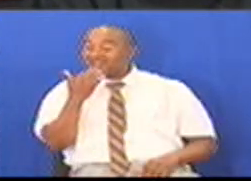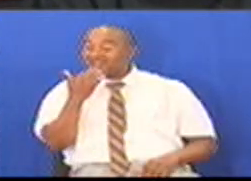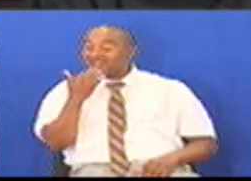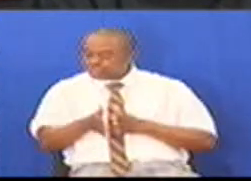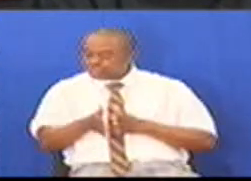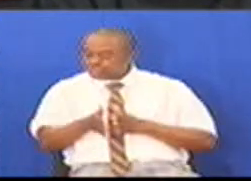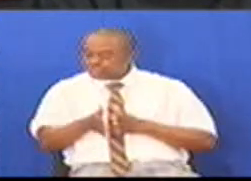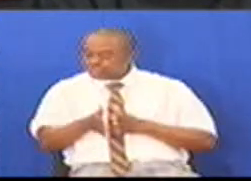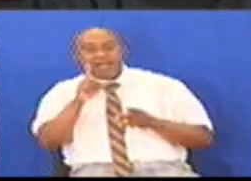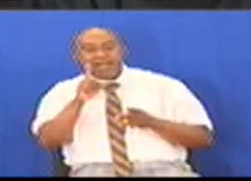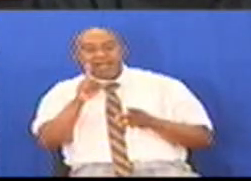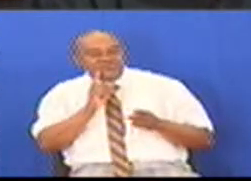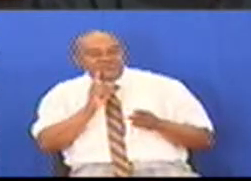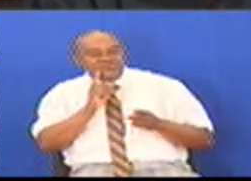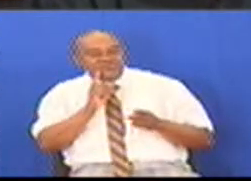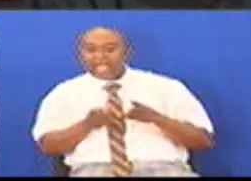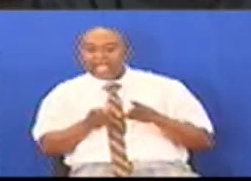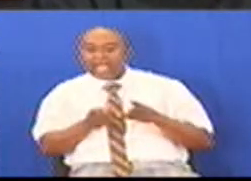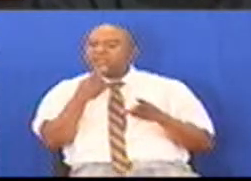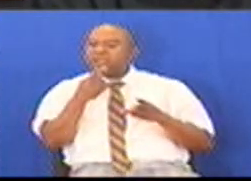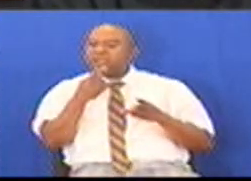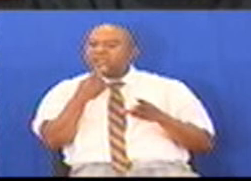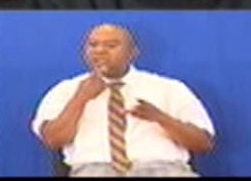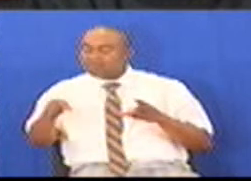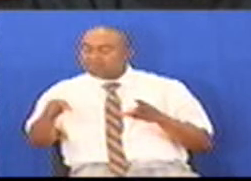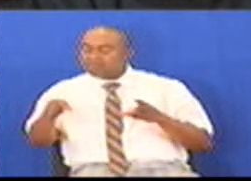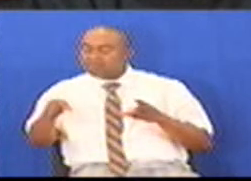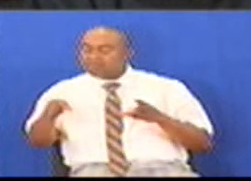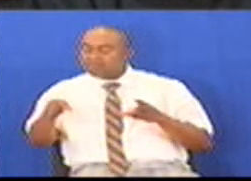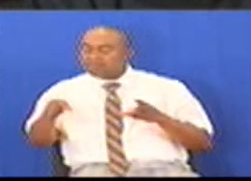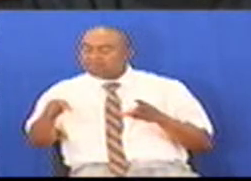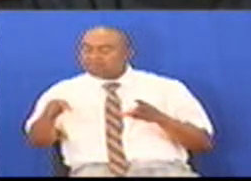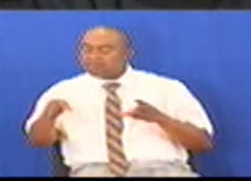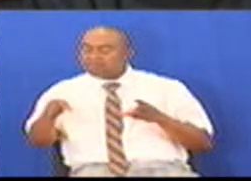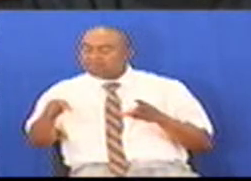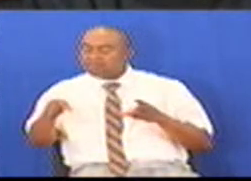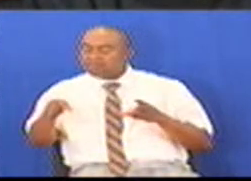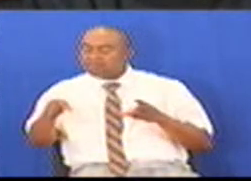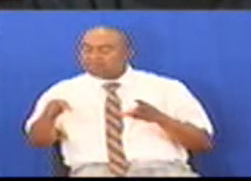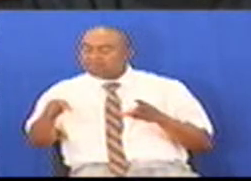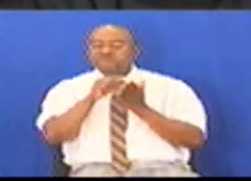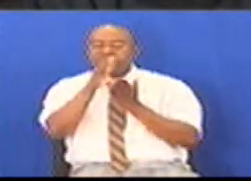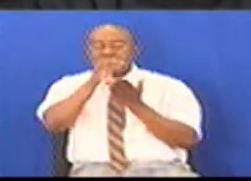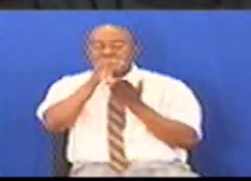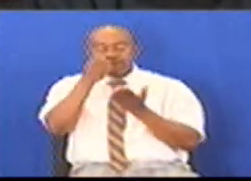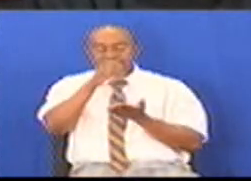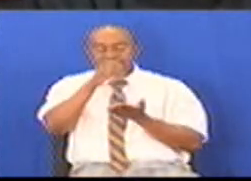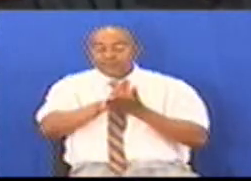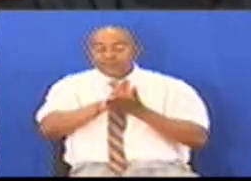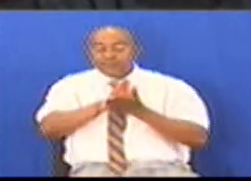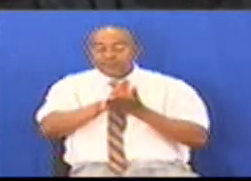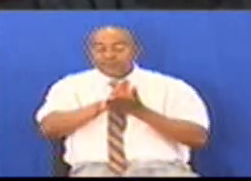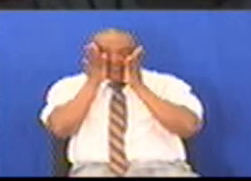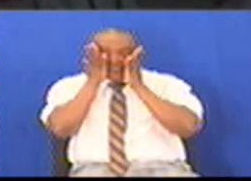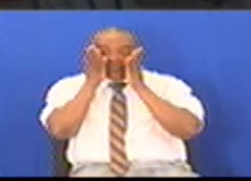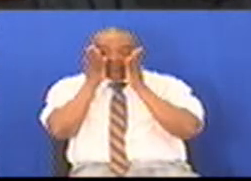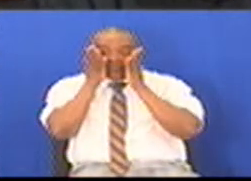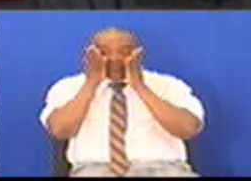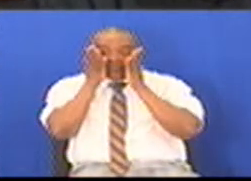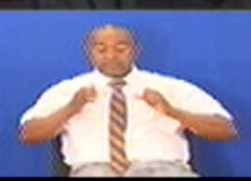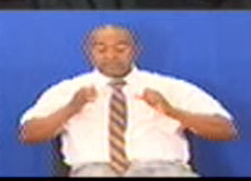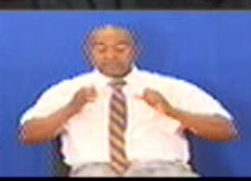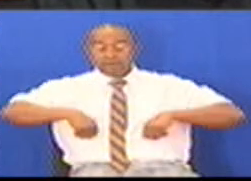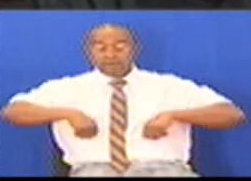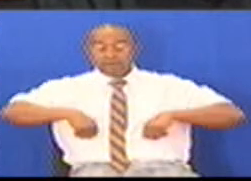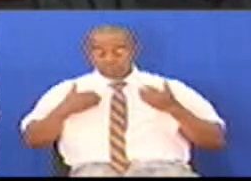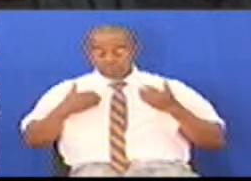ya kula, pembejeo, madawa ya binadamu na mifugo pamoja na vipodozi. Hivi sasa mamlaka ya mapato inatumia mfumo wa stempu